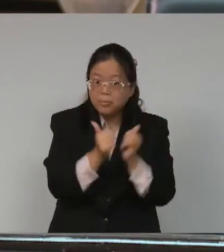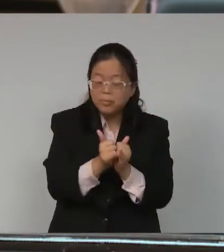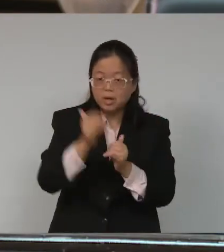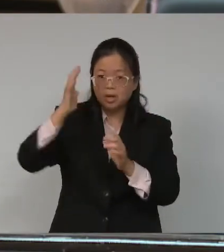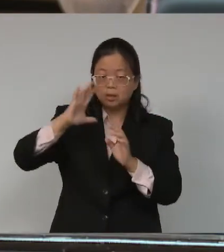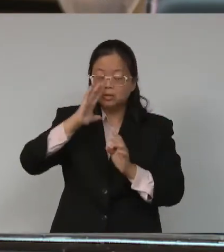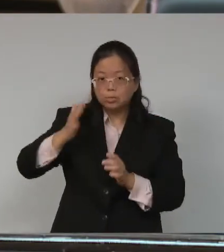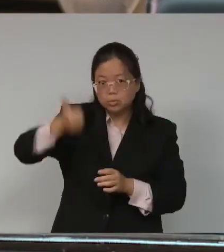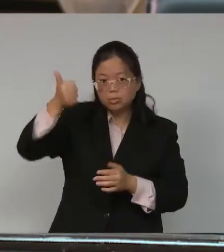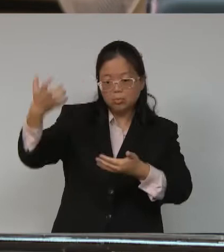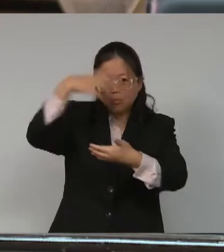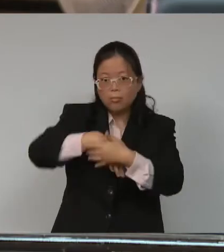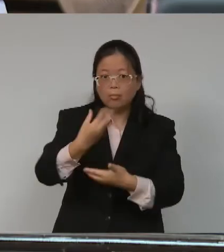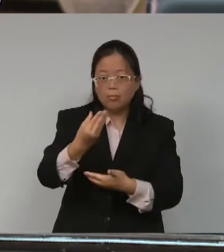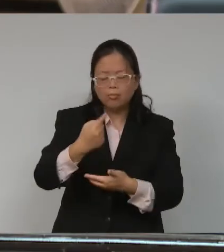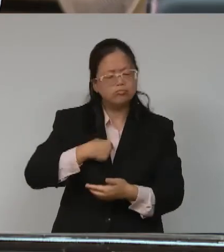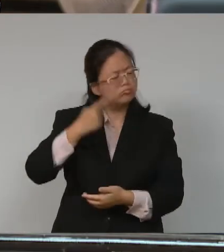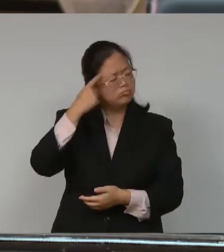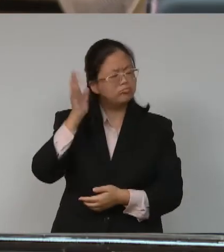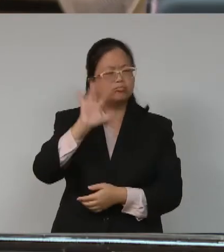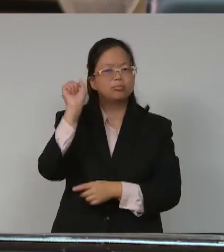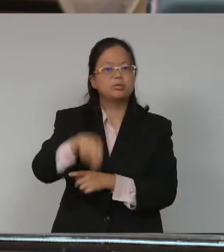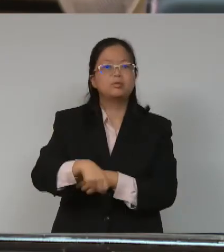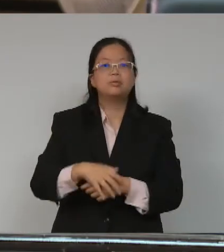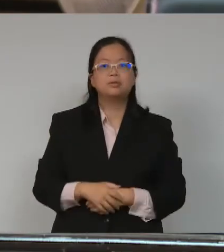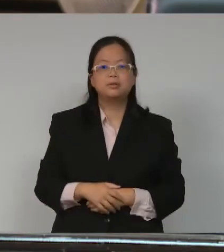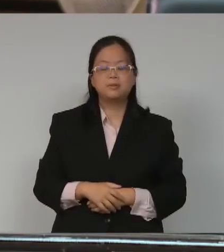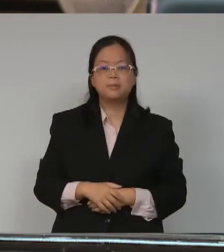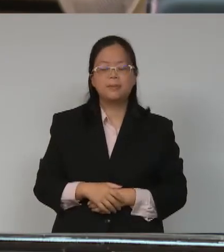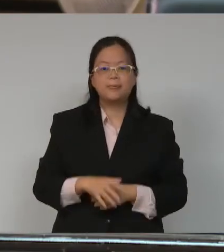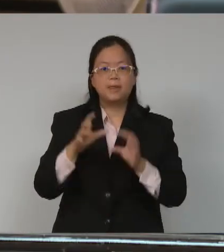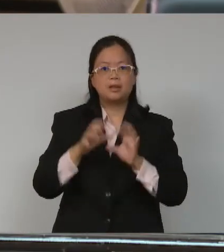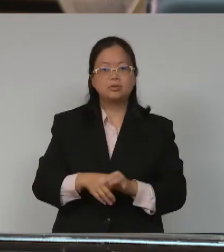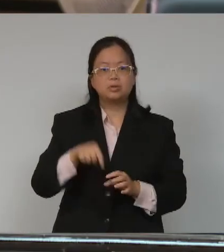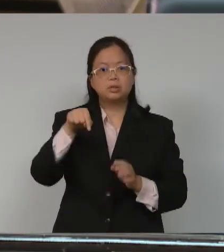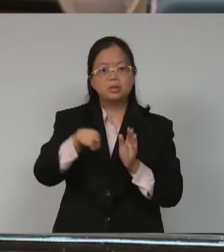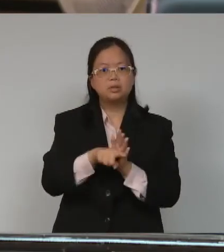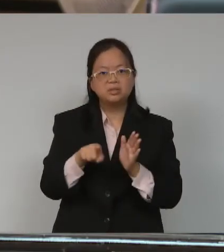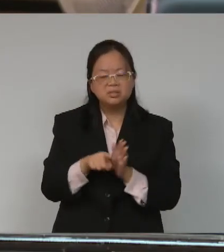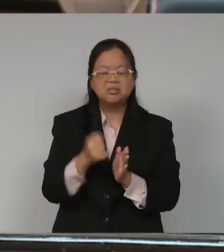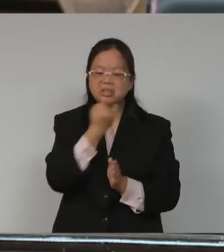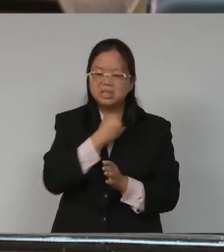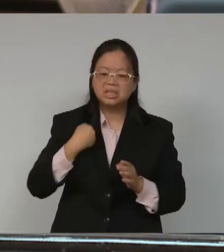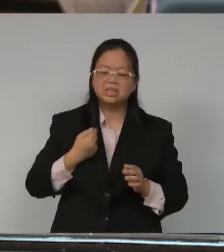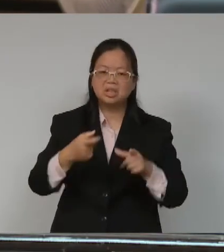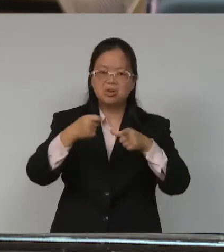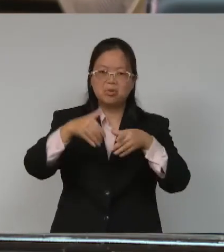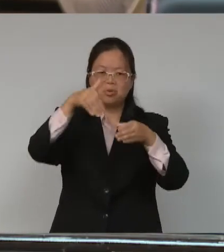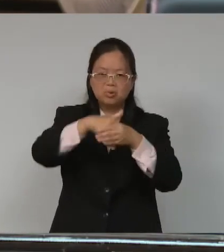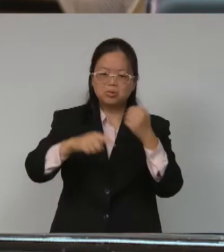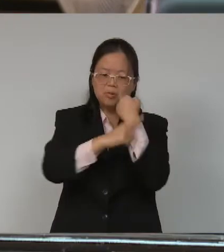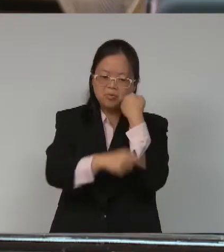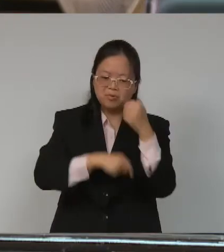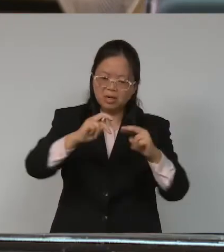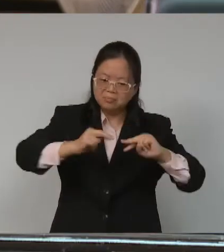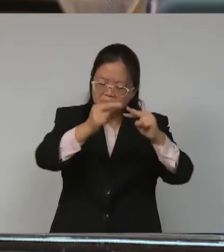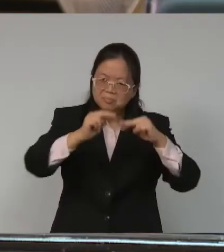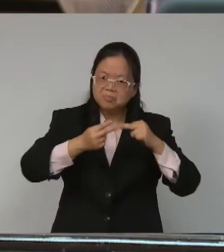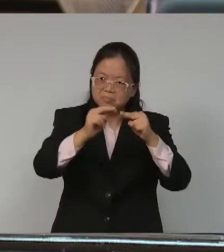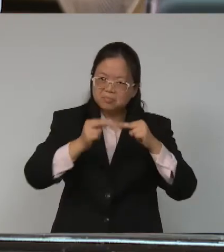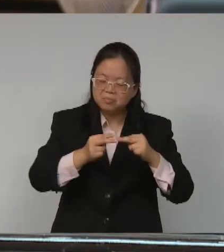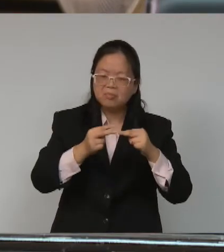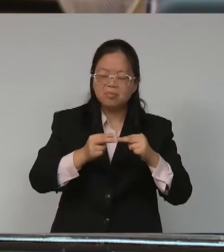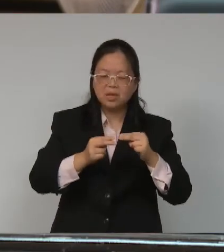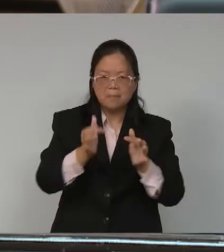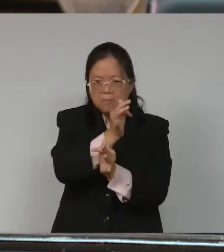第一点呢，我个人认为呢，也就是当时公投法没有修好，就是没有把修宪公投排除掉。